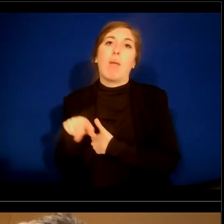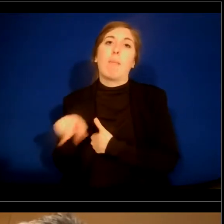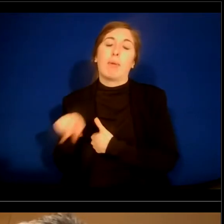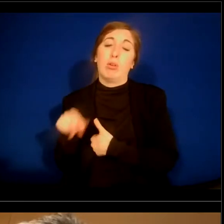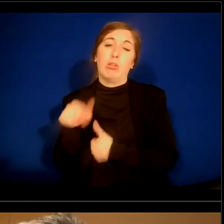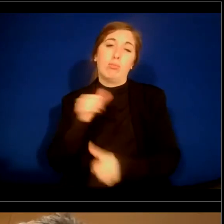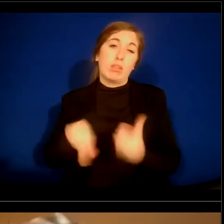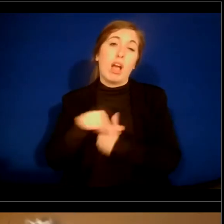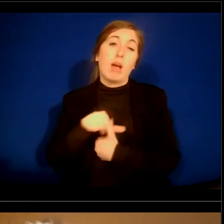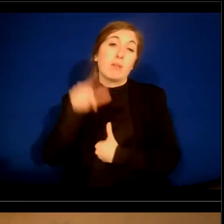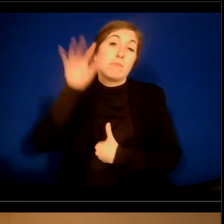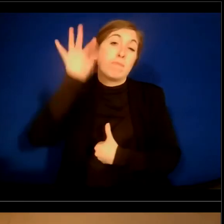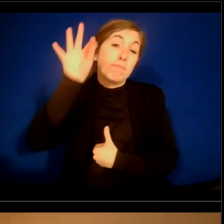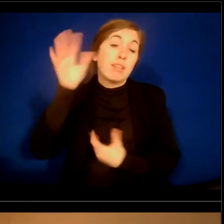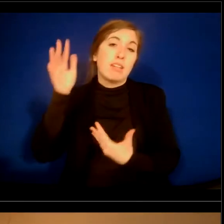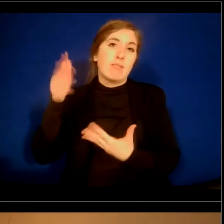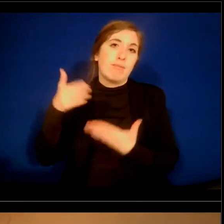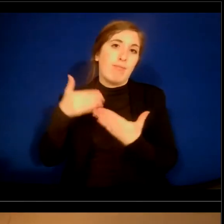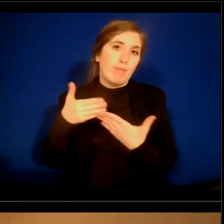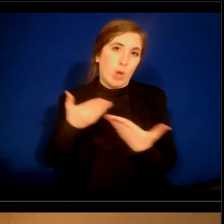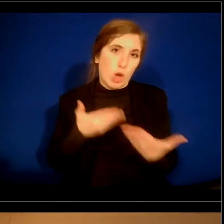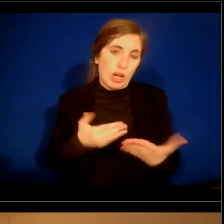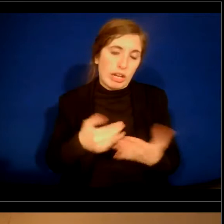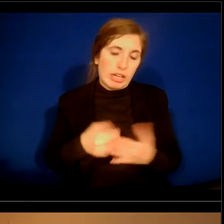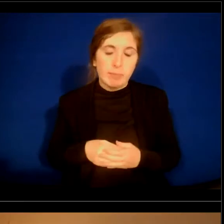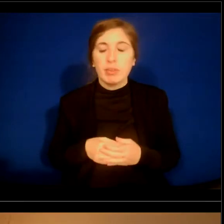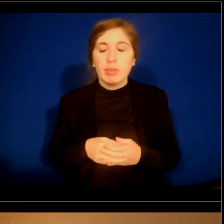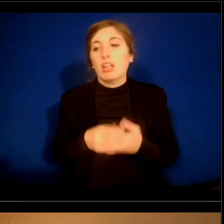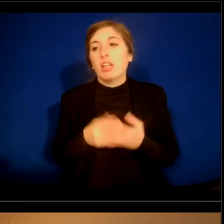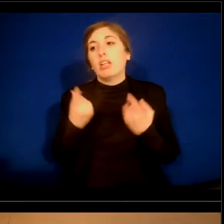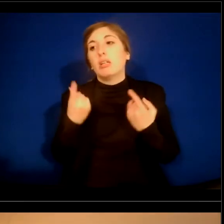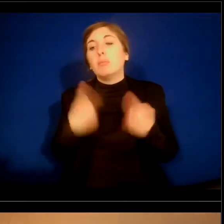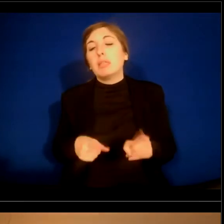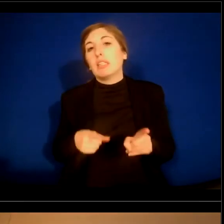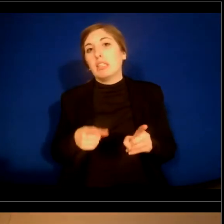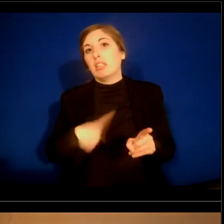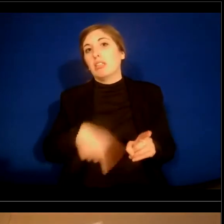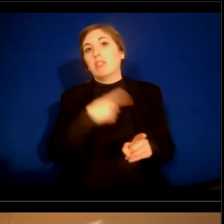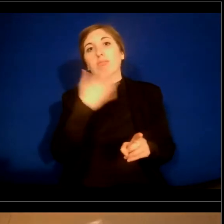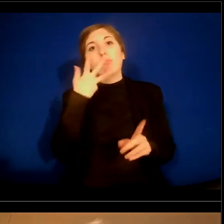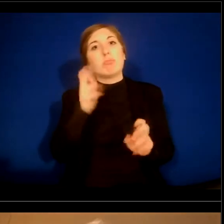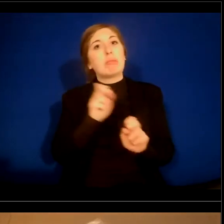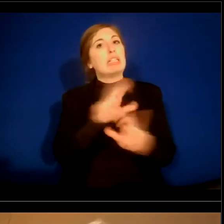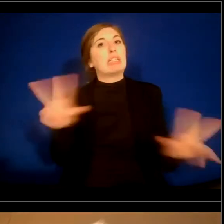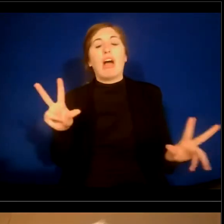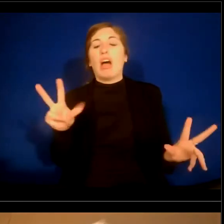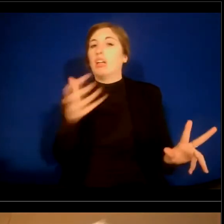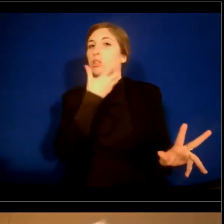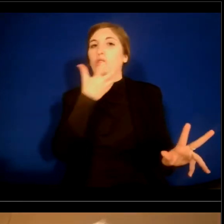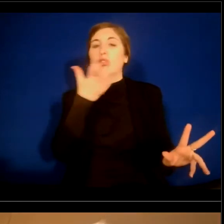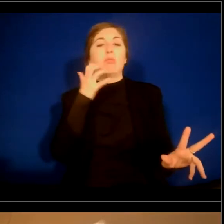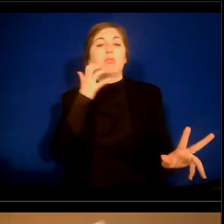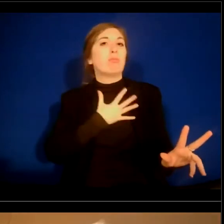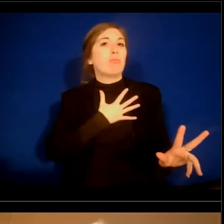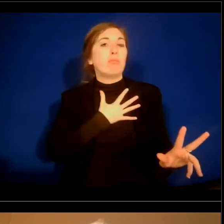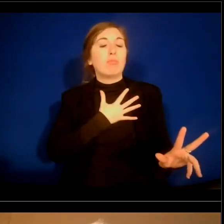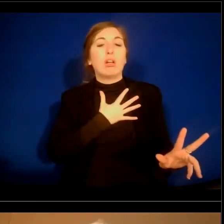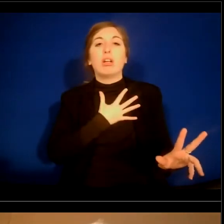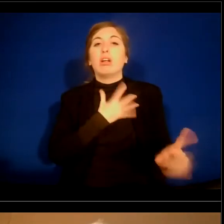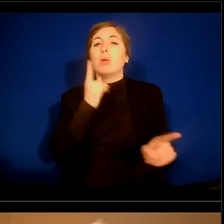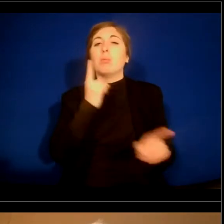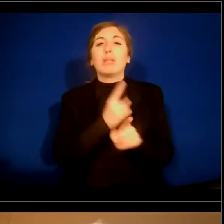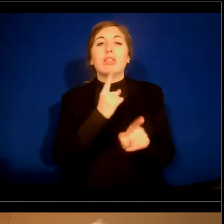messaggio che noi ci teniamo tanto a lanciare quando in qualsiasi situazione di necessità oppure